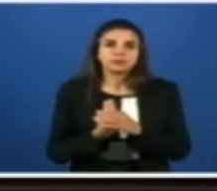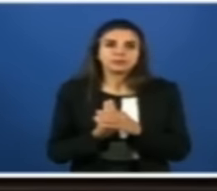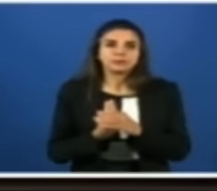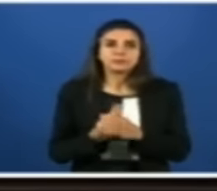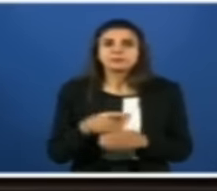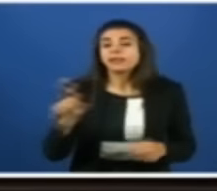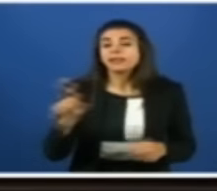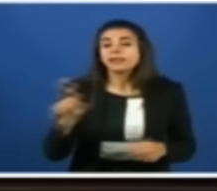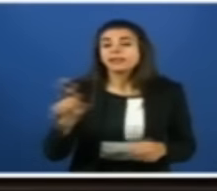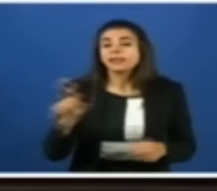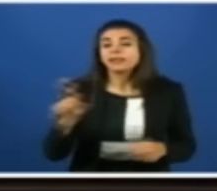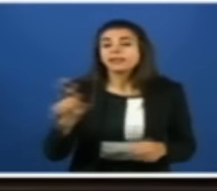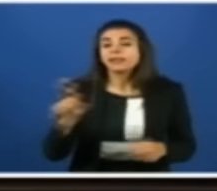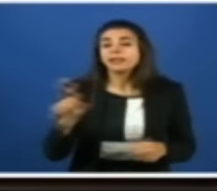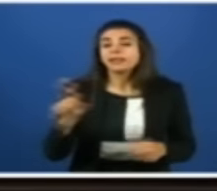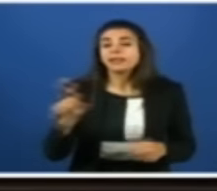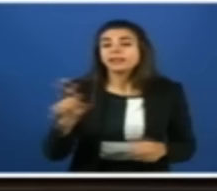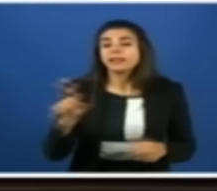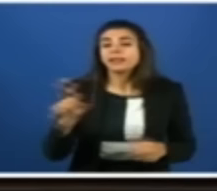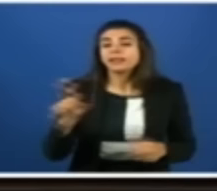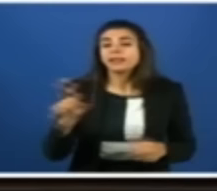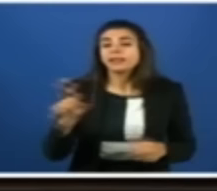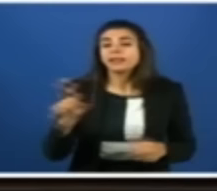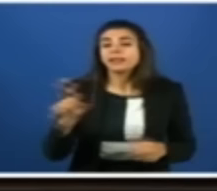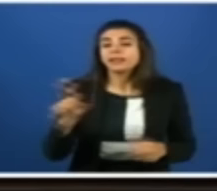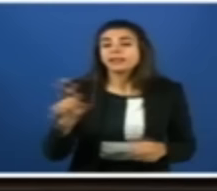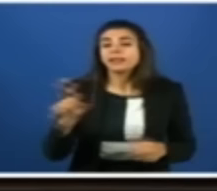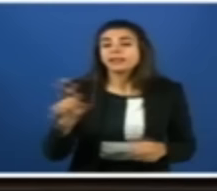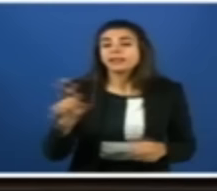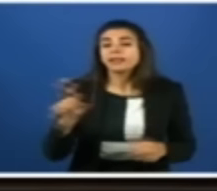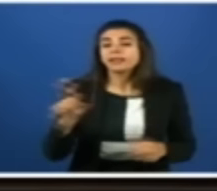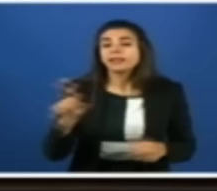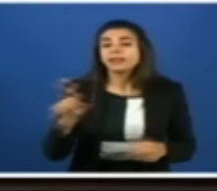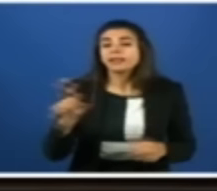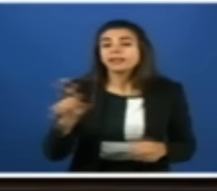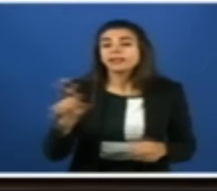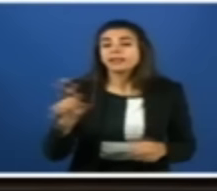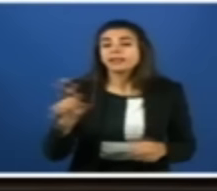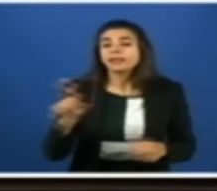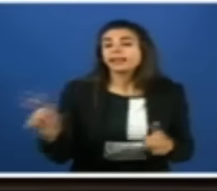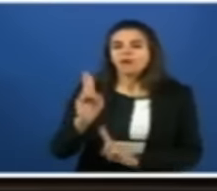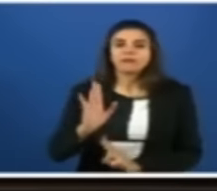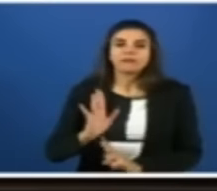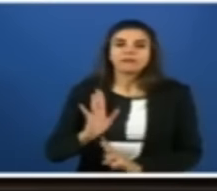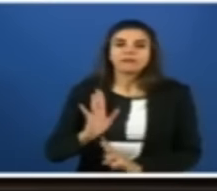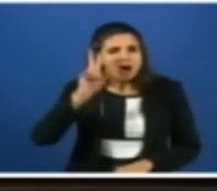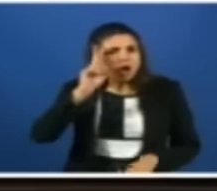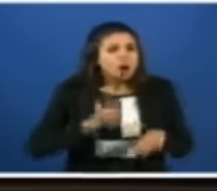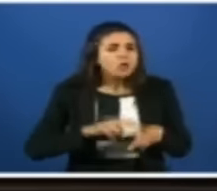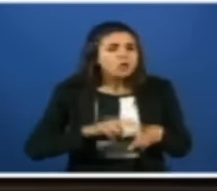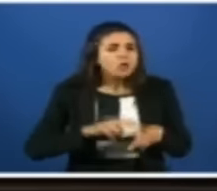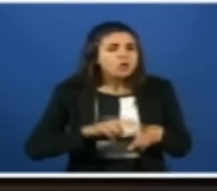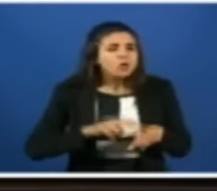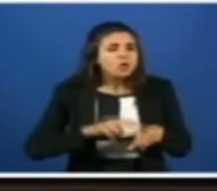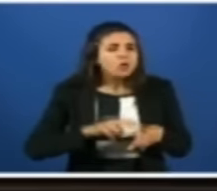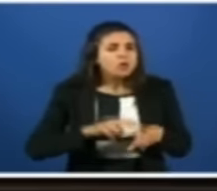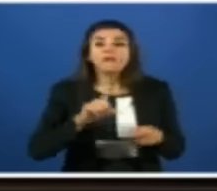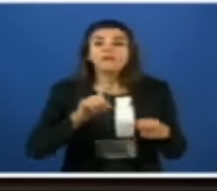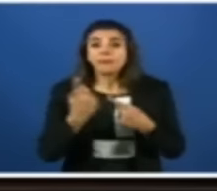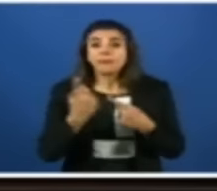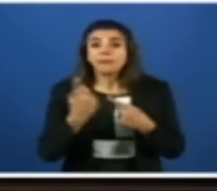Bu işin öncülüğünde yine ana muhalefet partisi çekti. Hatırlayın. ve